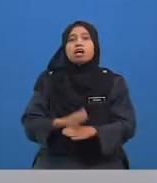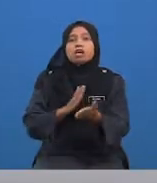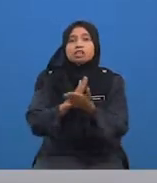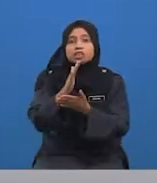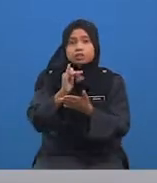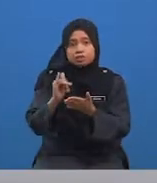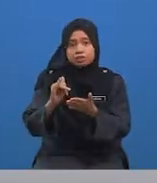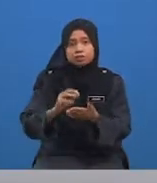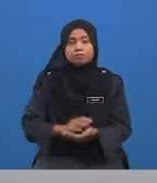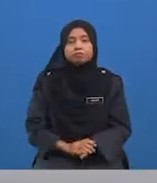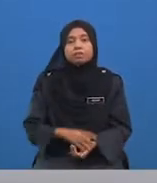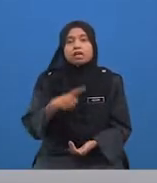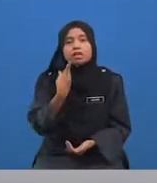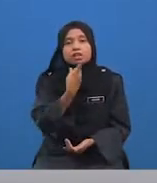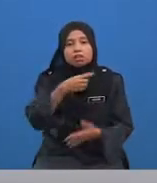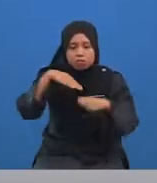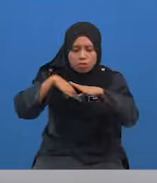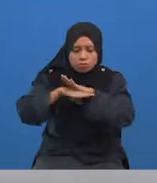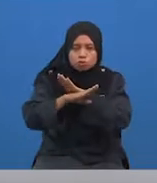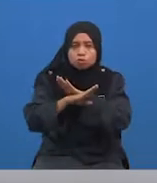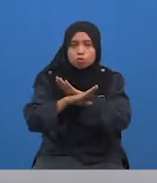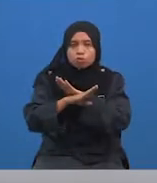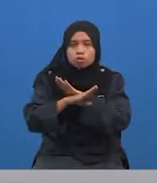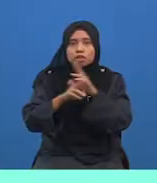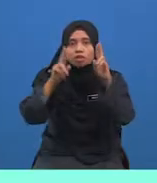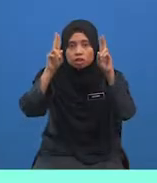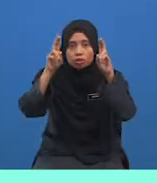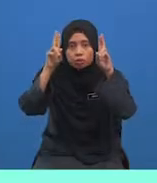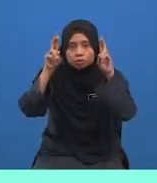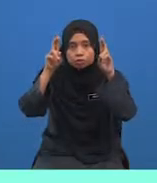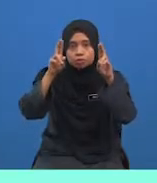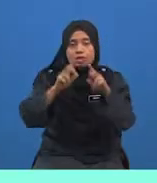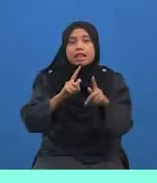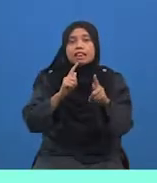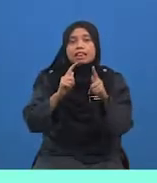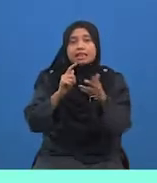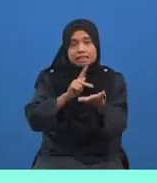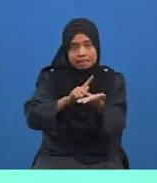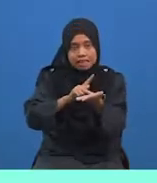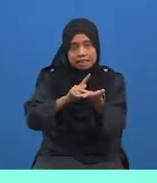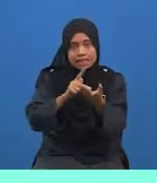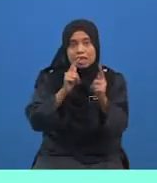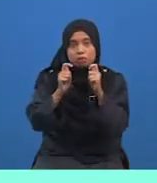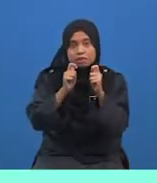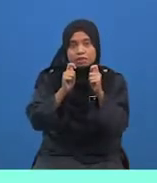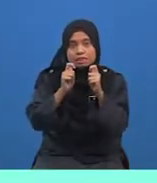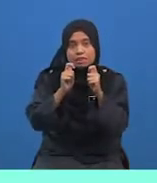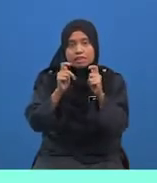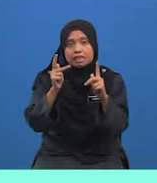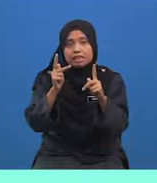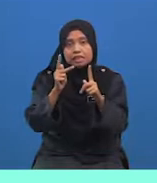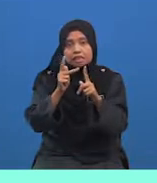Seterusnya, murid-murid, kita masuk kepada subtajuk iaitu kesan